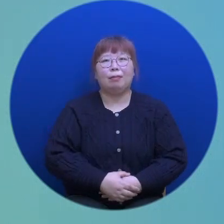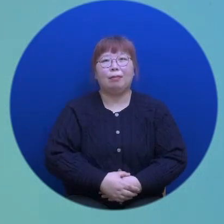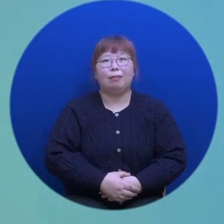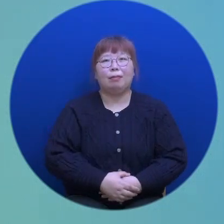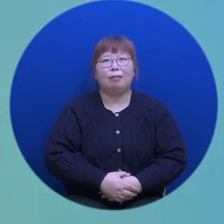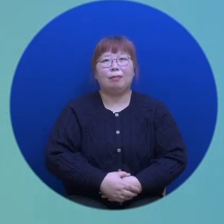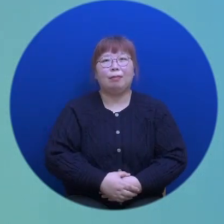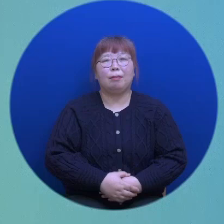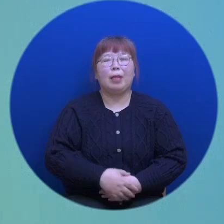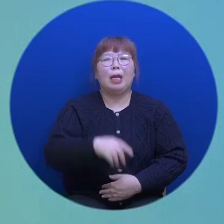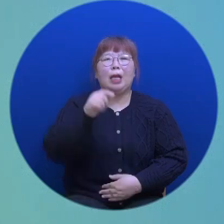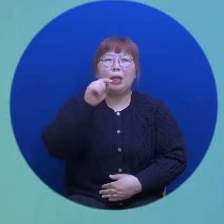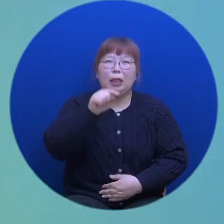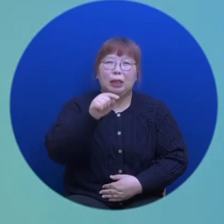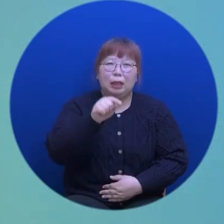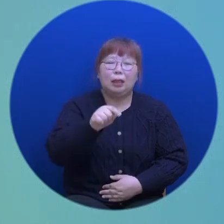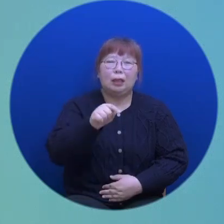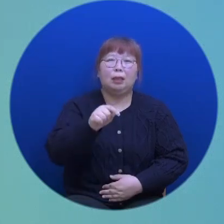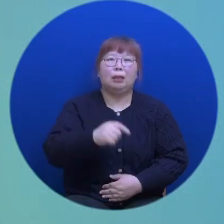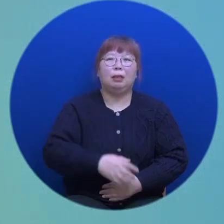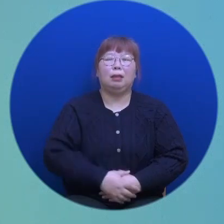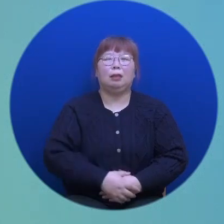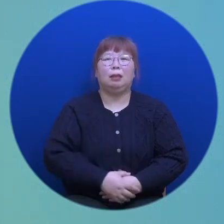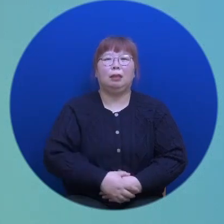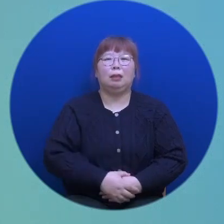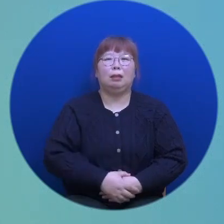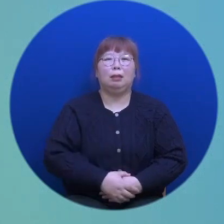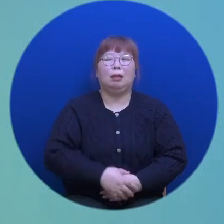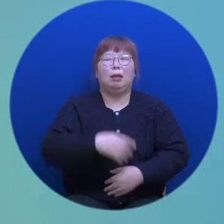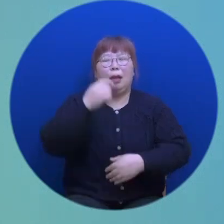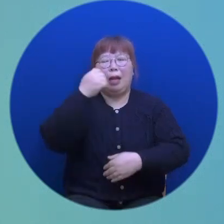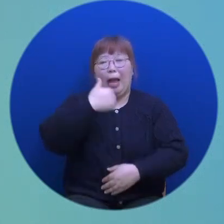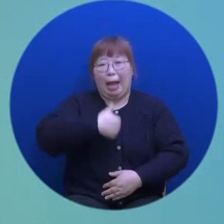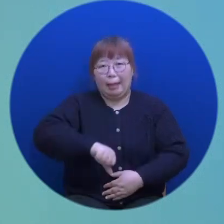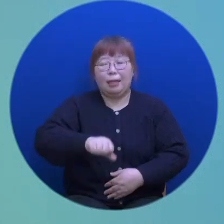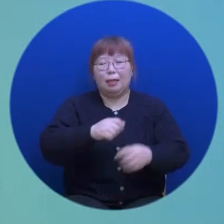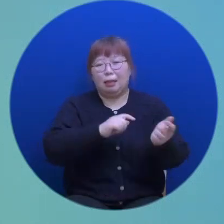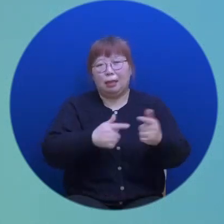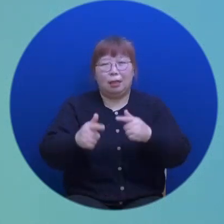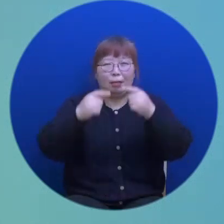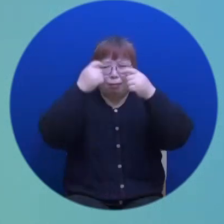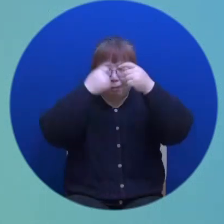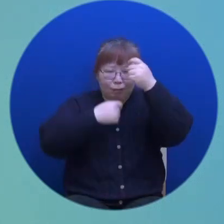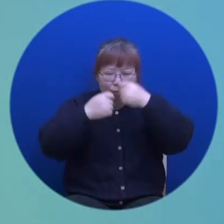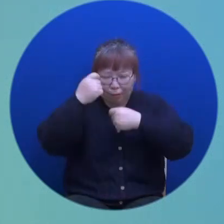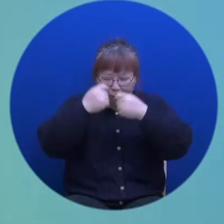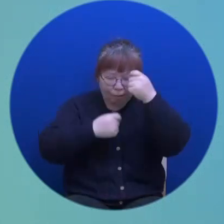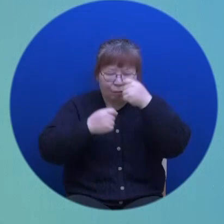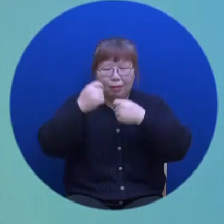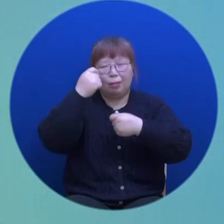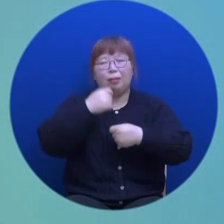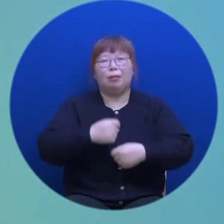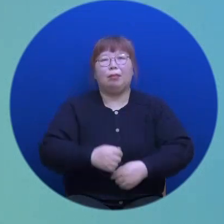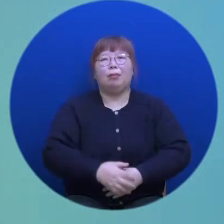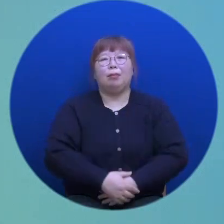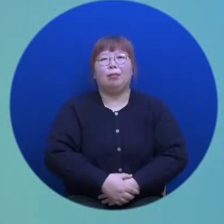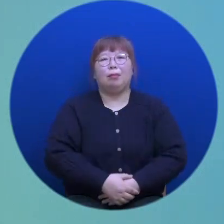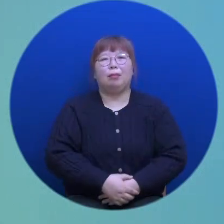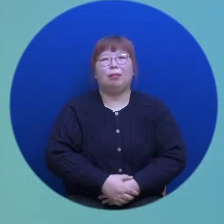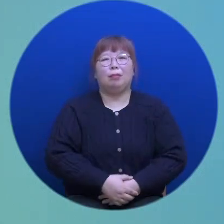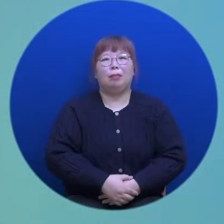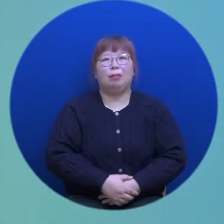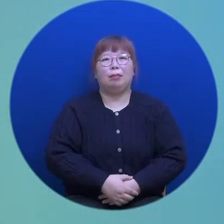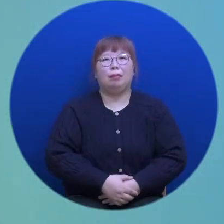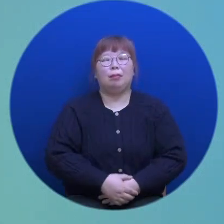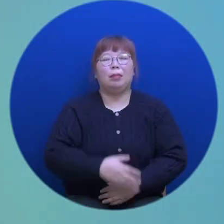그 무뚝뚝하던 아들들이요, 펑펑 울어요. 눈물을 뚝뚝 흘립니다.